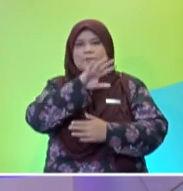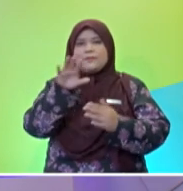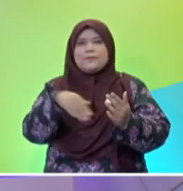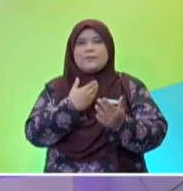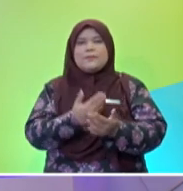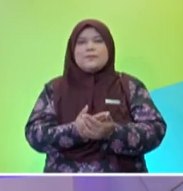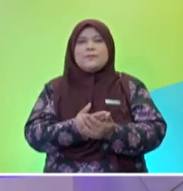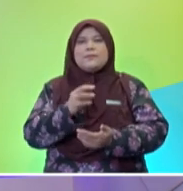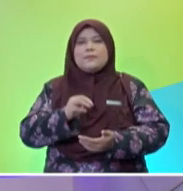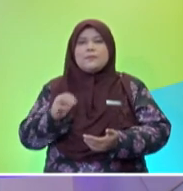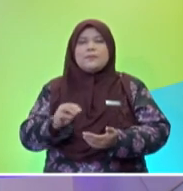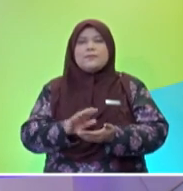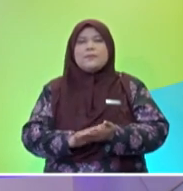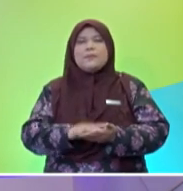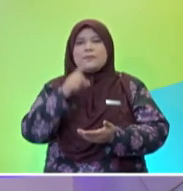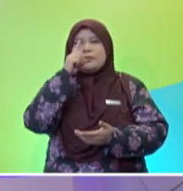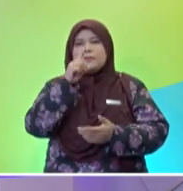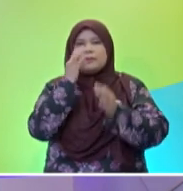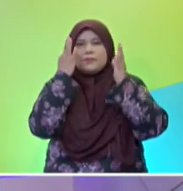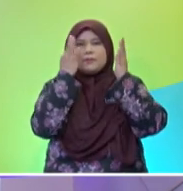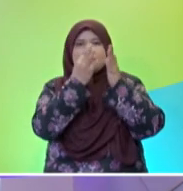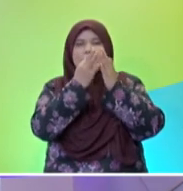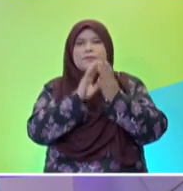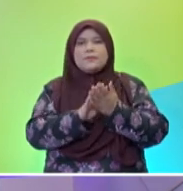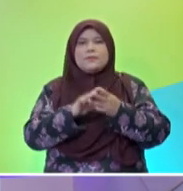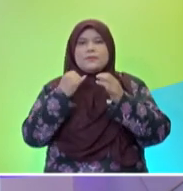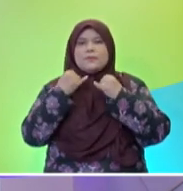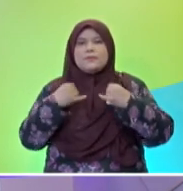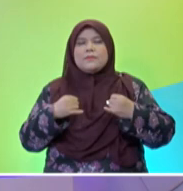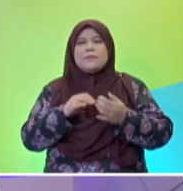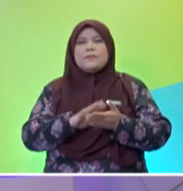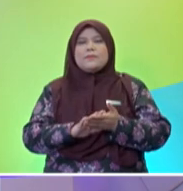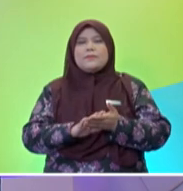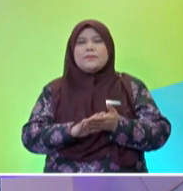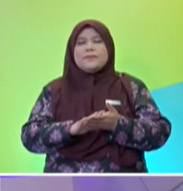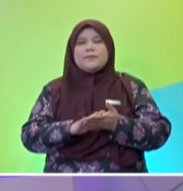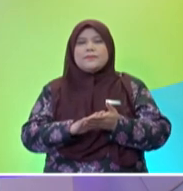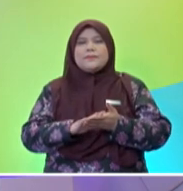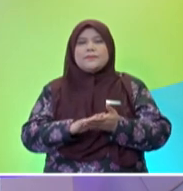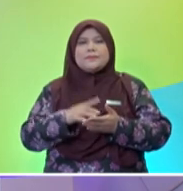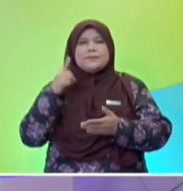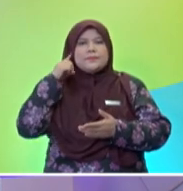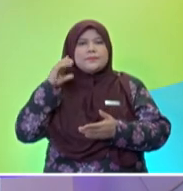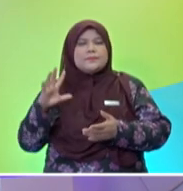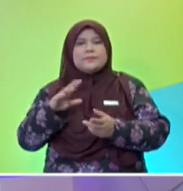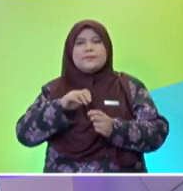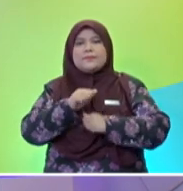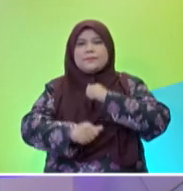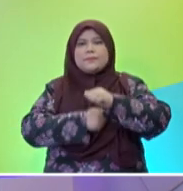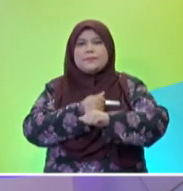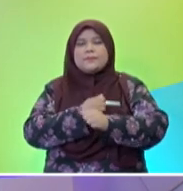dan Mira untuk fokus pada satu jenis bunyi yaitu bunyi-bunyi alam mengenal